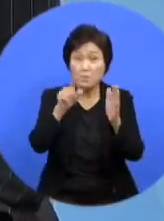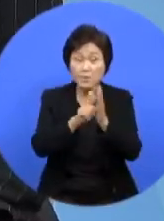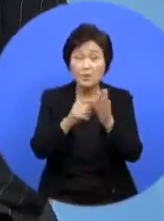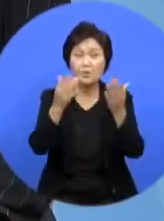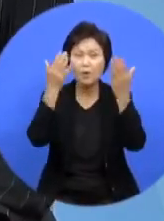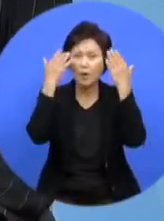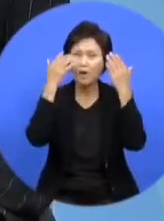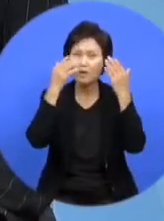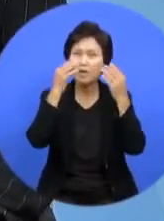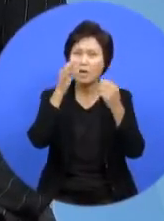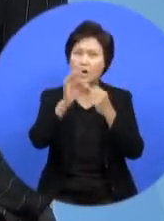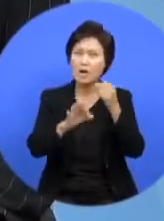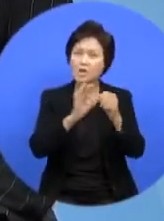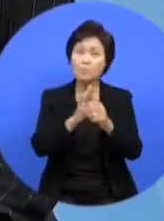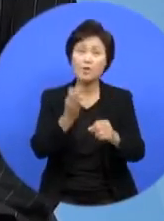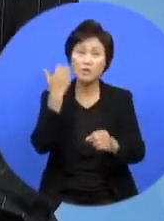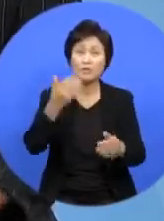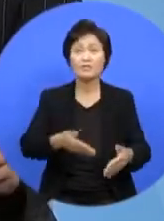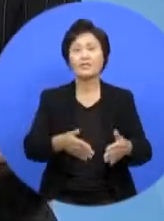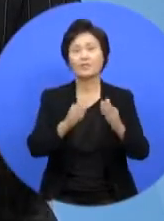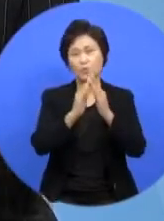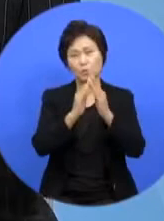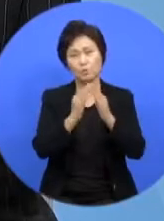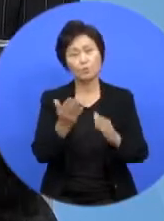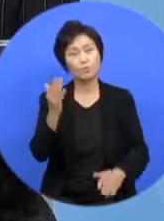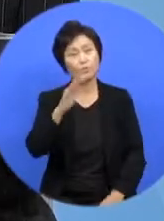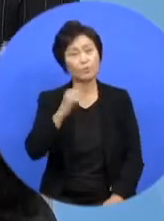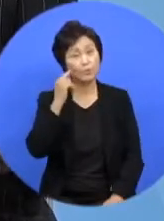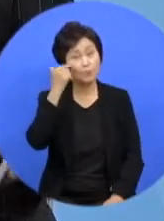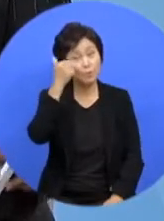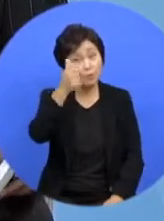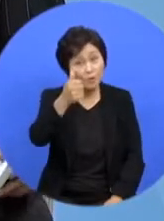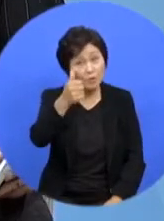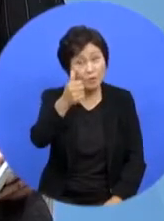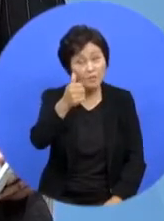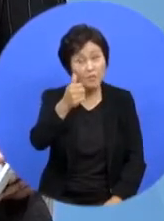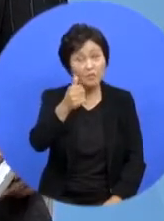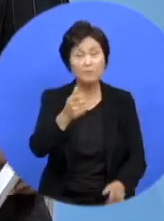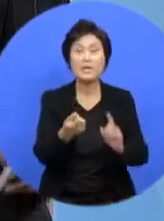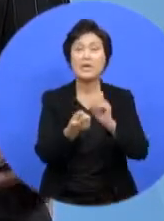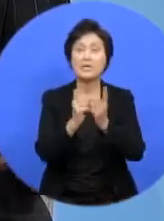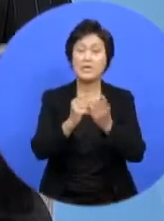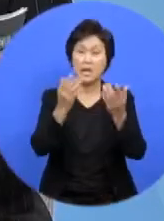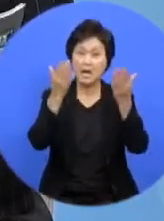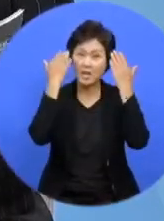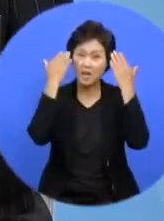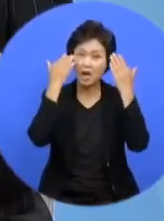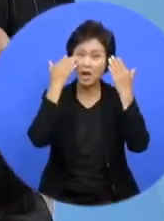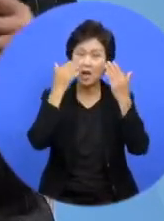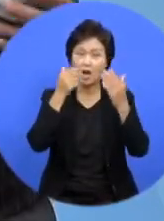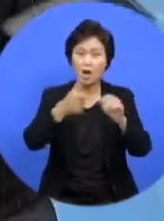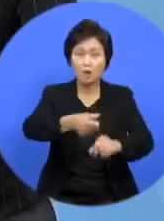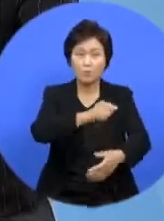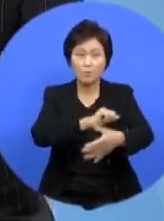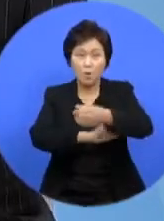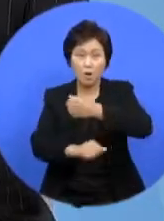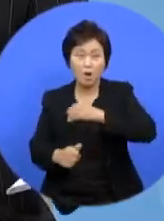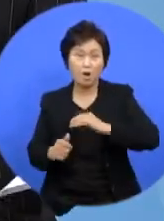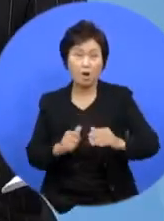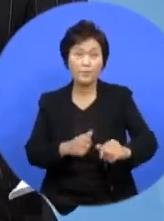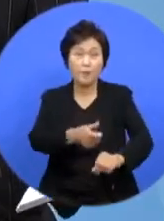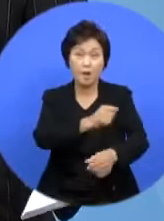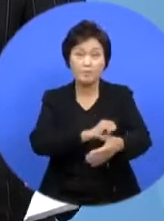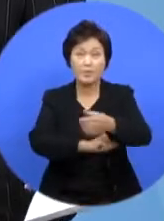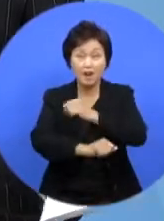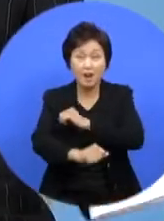때문에 네, 어떻게 네. 보면 우리 저 김홍렬 목사님은 이 기독교 대안학교 선구자 역할을 하셨어요. 그렇죠, 그렇죠. 그러니까 그러니까 누가 가보지 않은 길이기